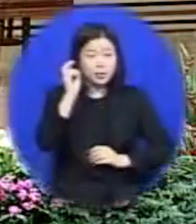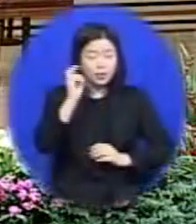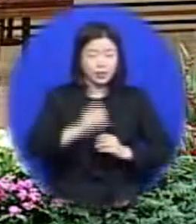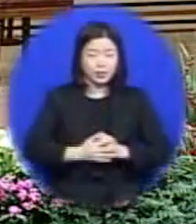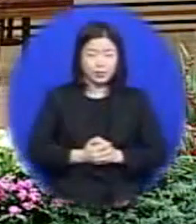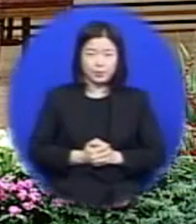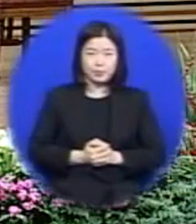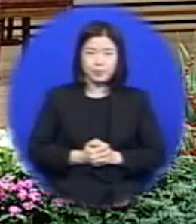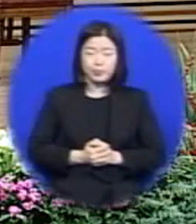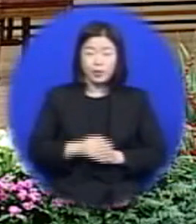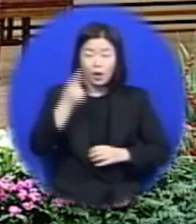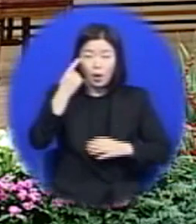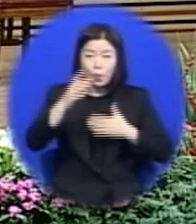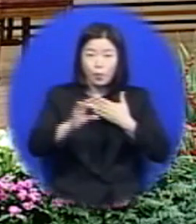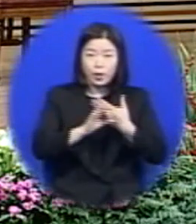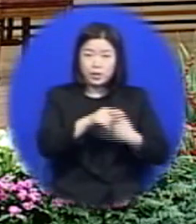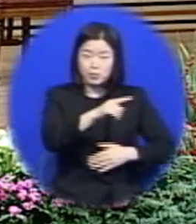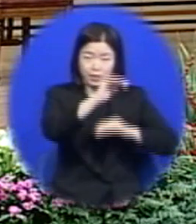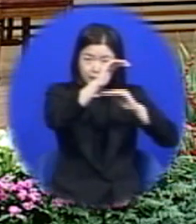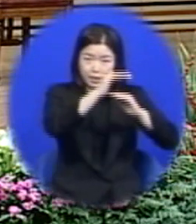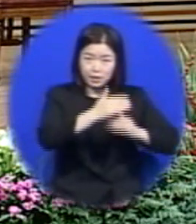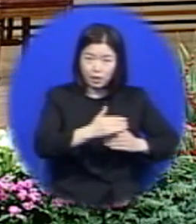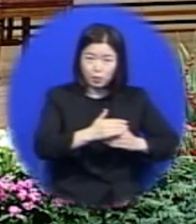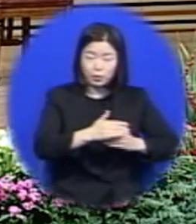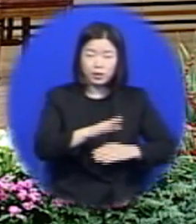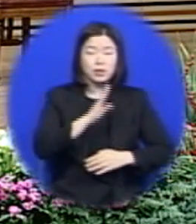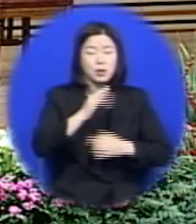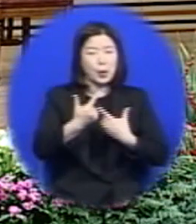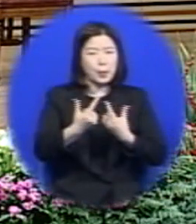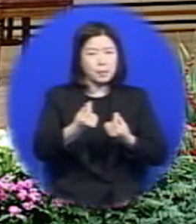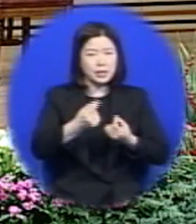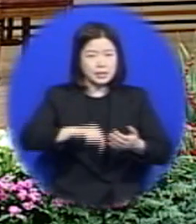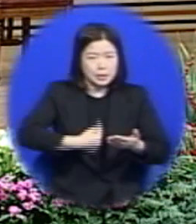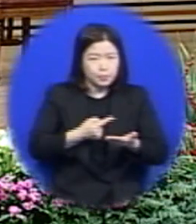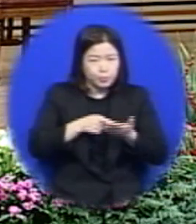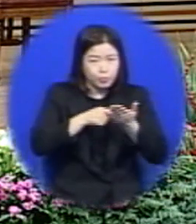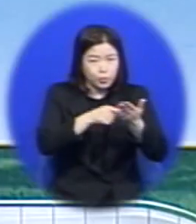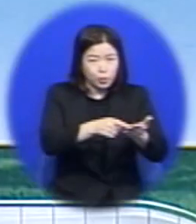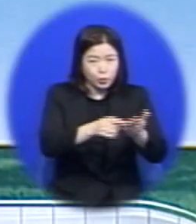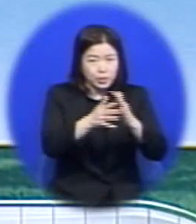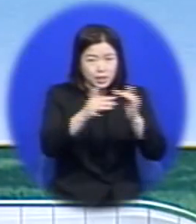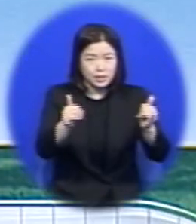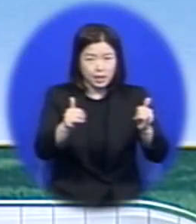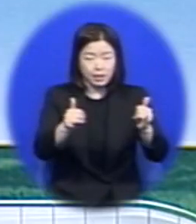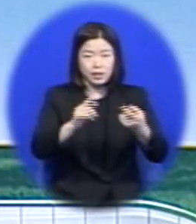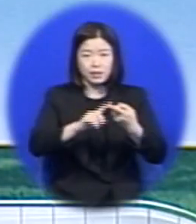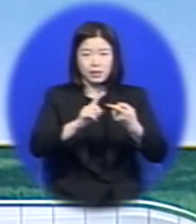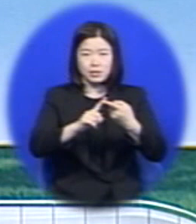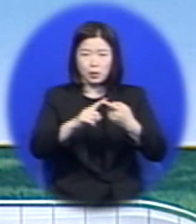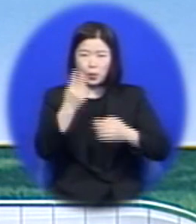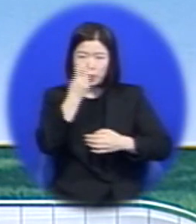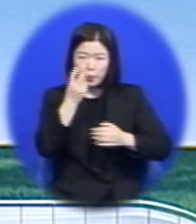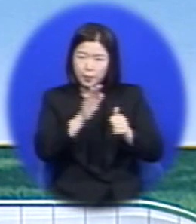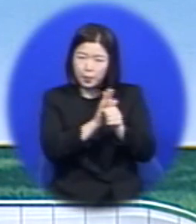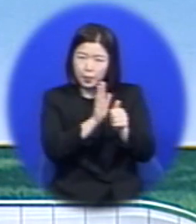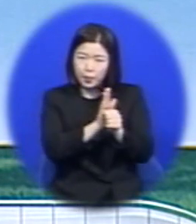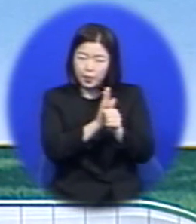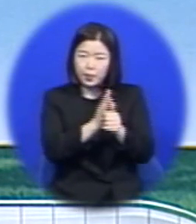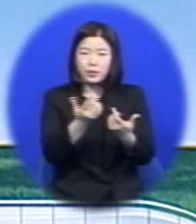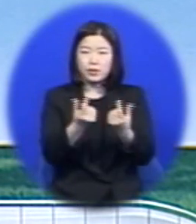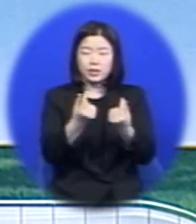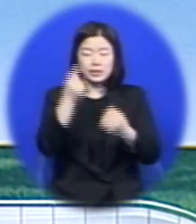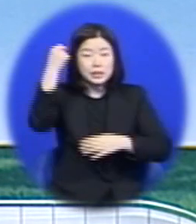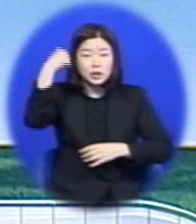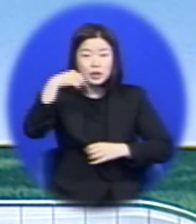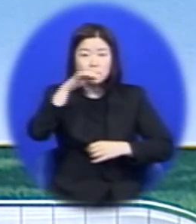거예요. 왜냐하면 이 내용이 마치 독재자들을 옹호하는 듯하게